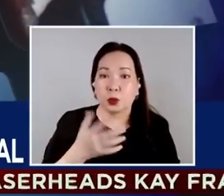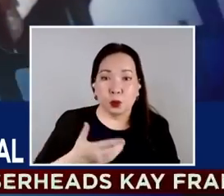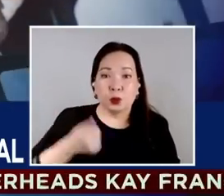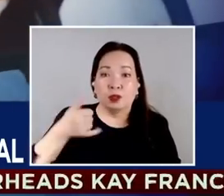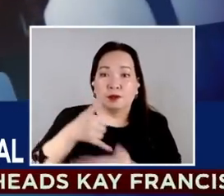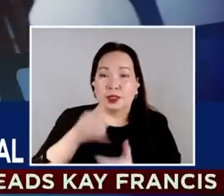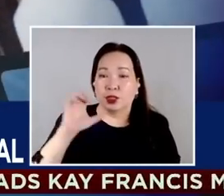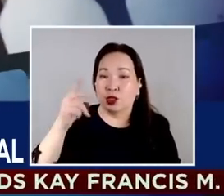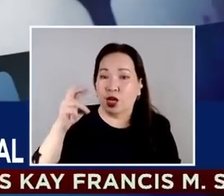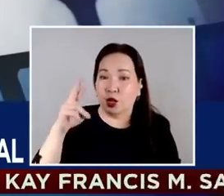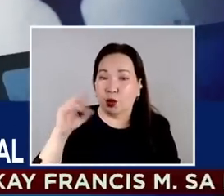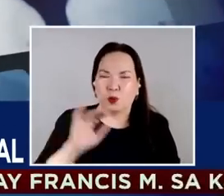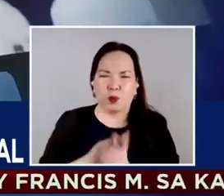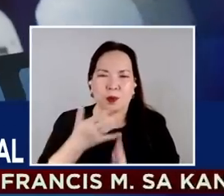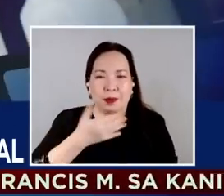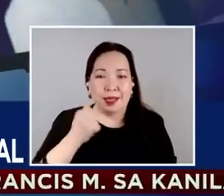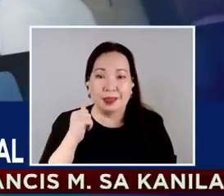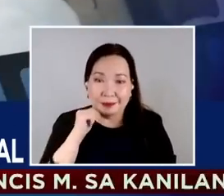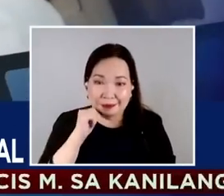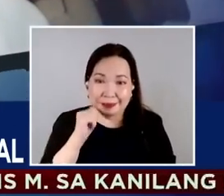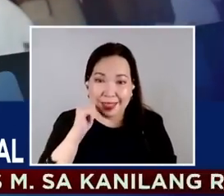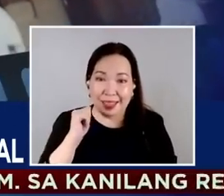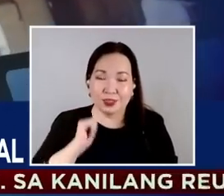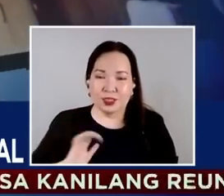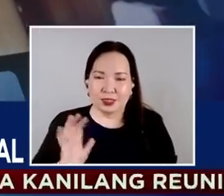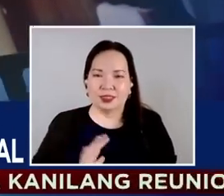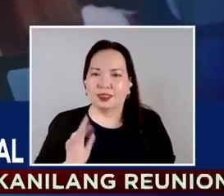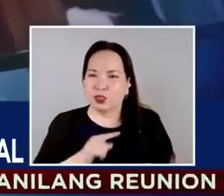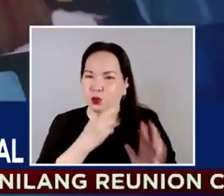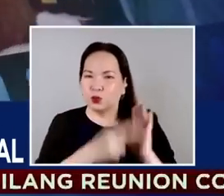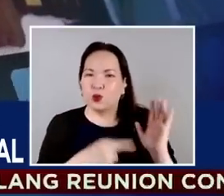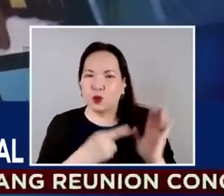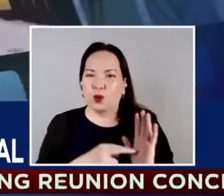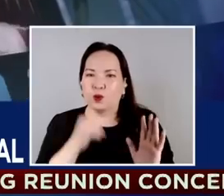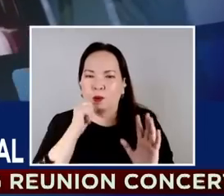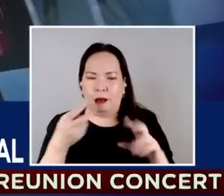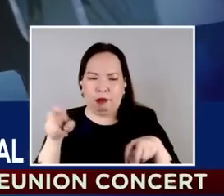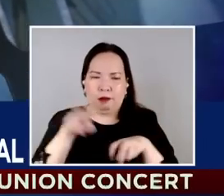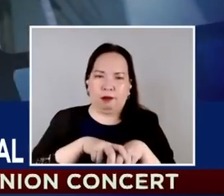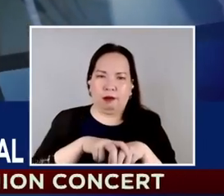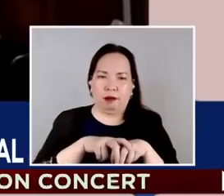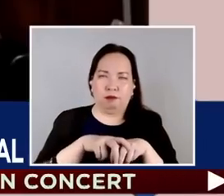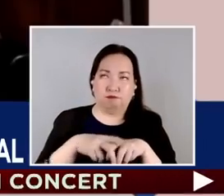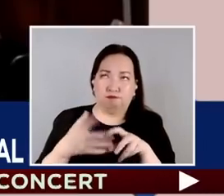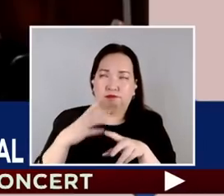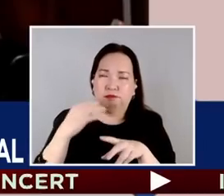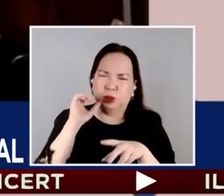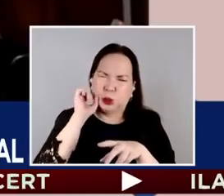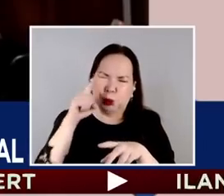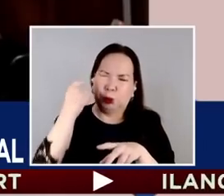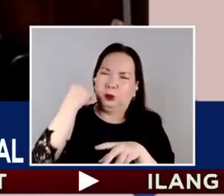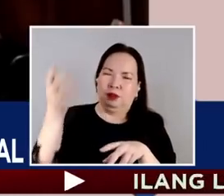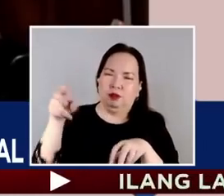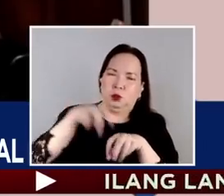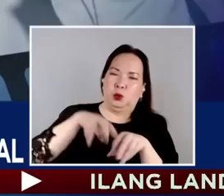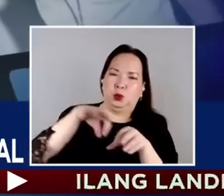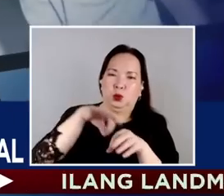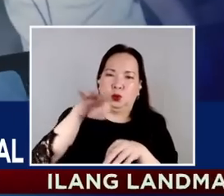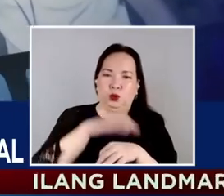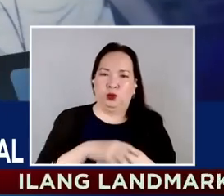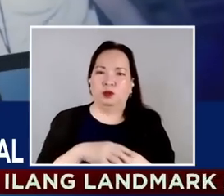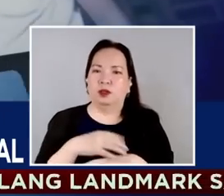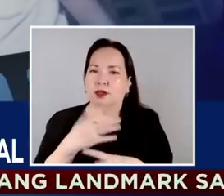1978 Asia's Best Actress dahil sa pagganap niya bilang babaeng sinapian ng yumaon niyang kapatid. I respect his